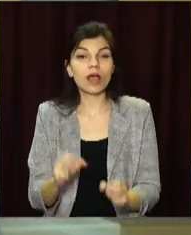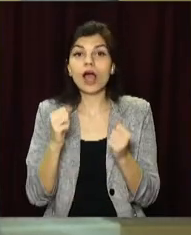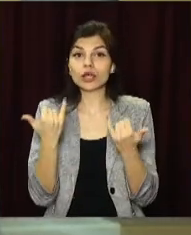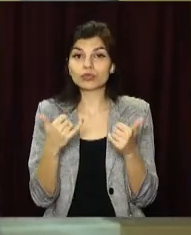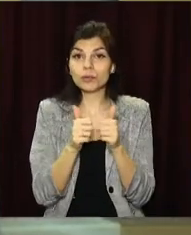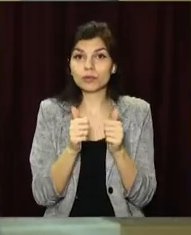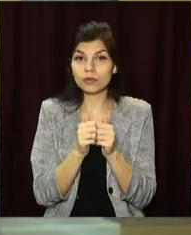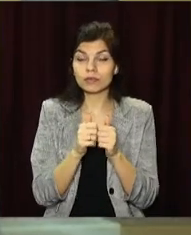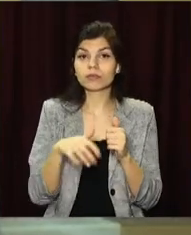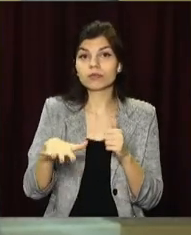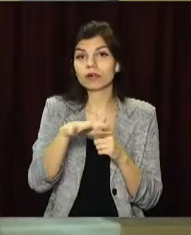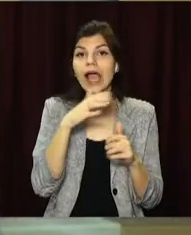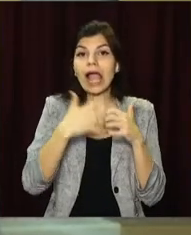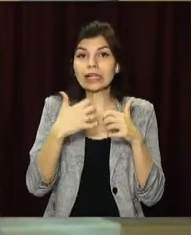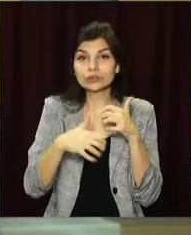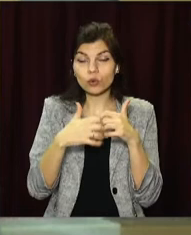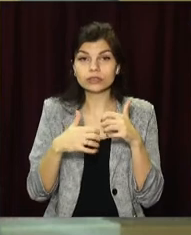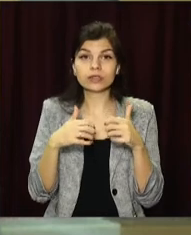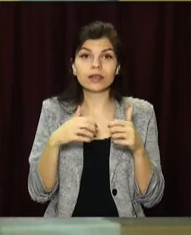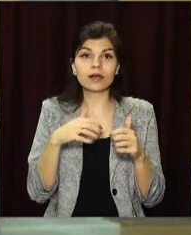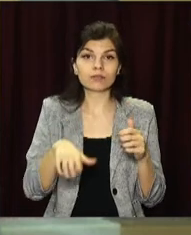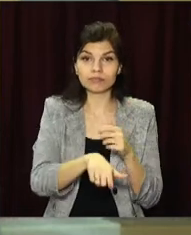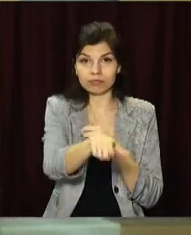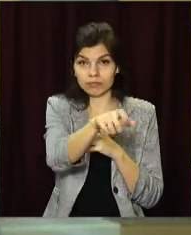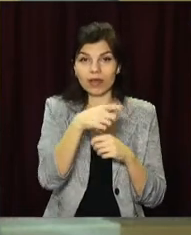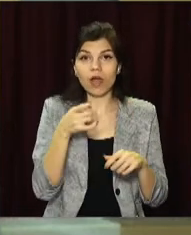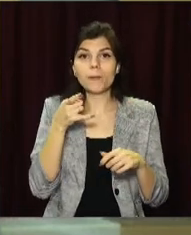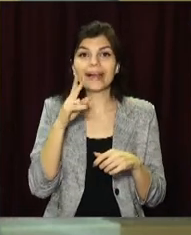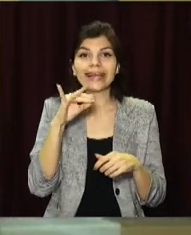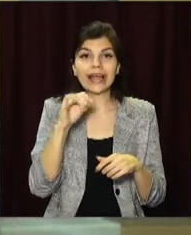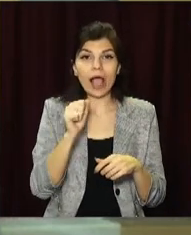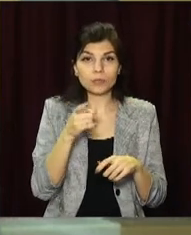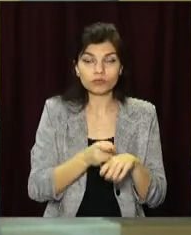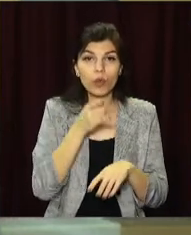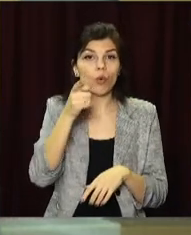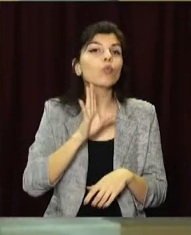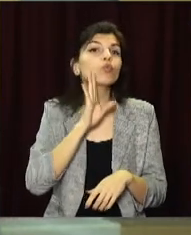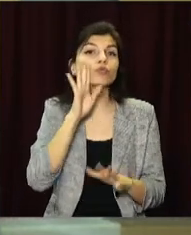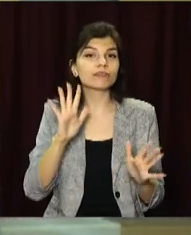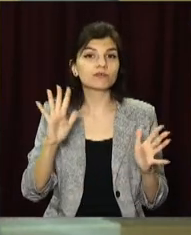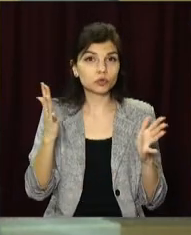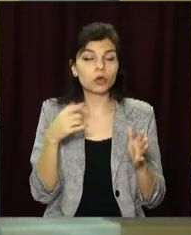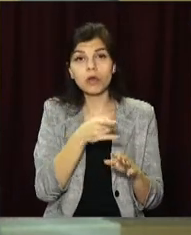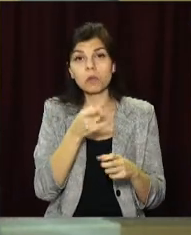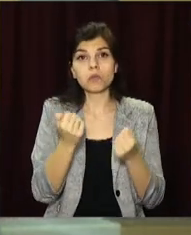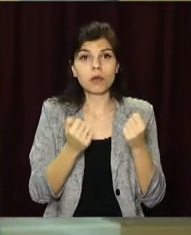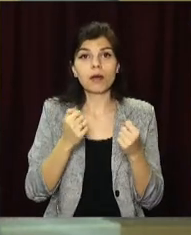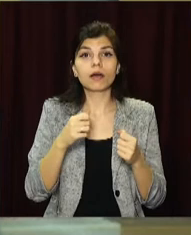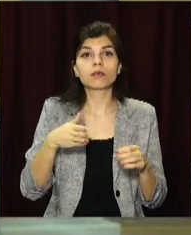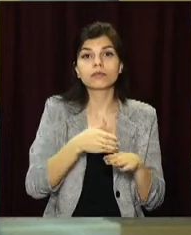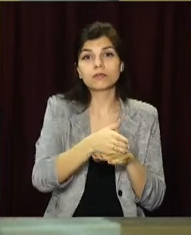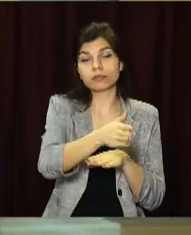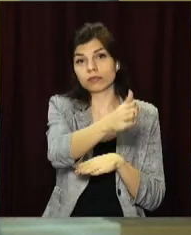біля Мерефо-Херсонського мосту Кія вилетів на узбіччя і зніс стовп. Аварія сталася вранці. За словами водія, він їхав по Малиновського у